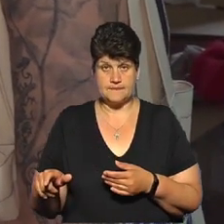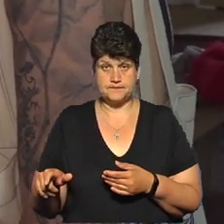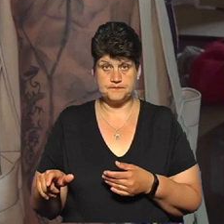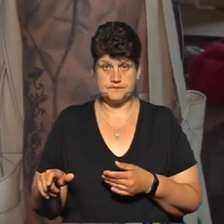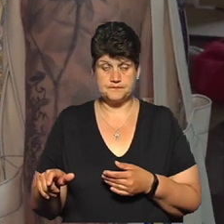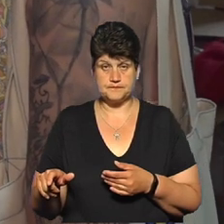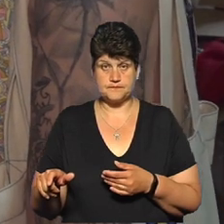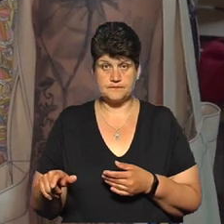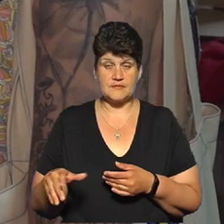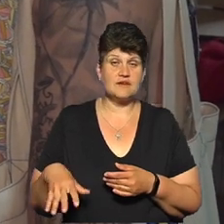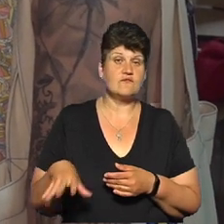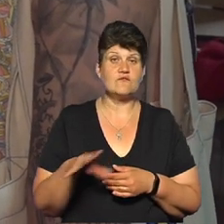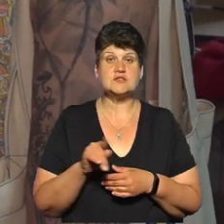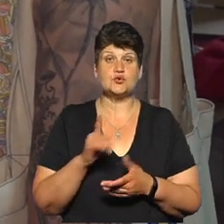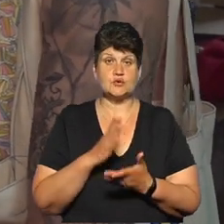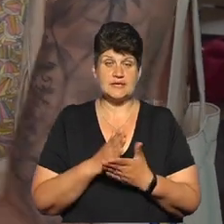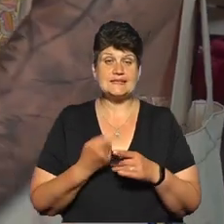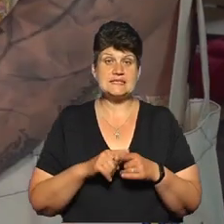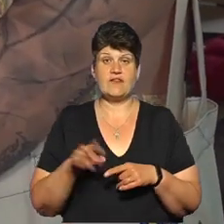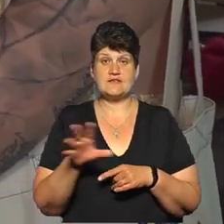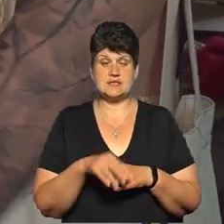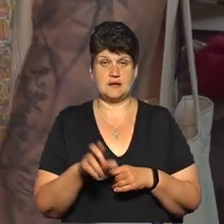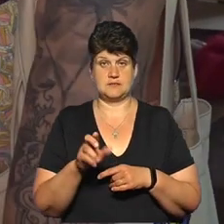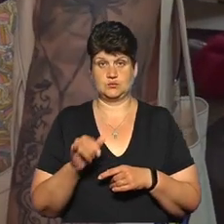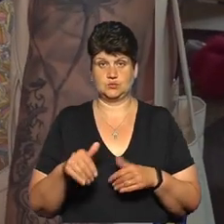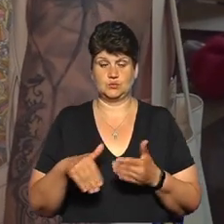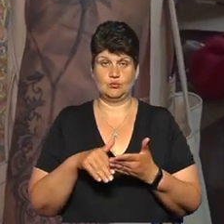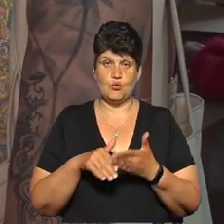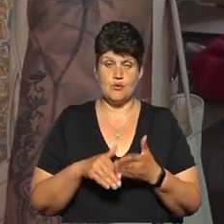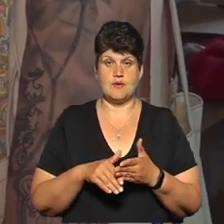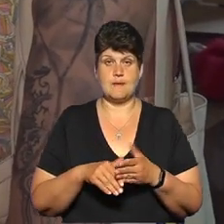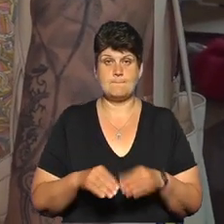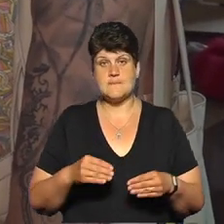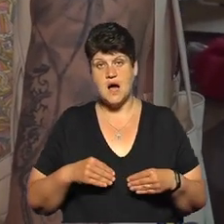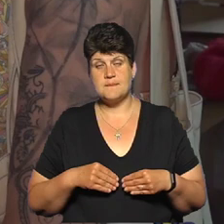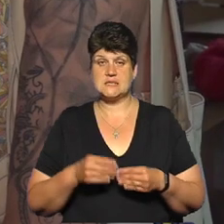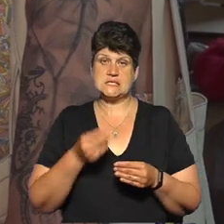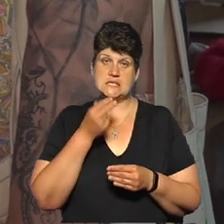чому ми знаходимося, це все гуманітарна допомога. Памперси, кашки, да, ми все дуже любимо, їмо.